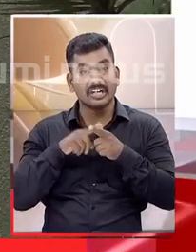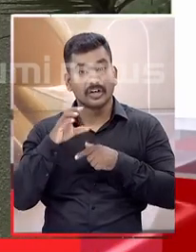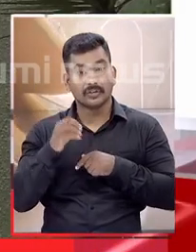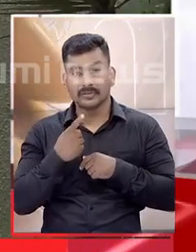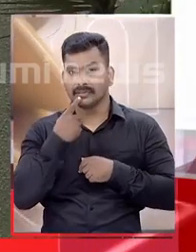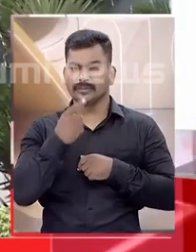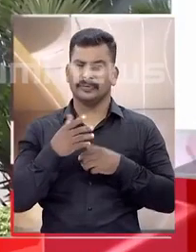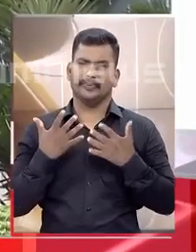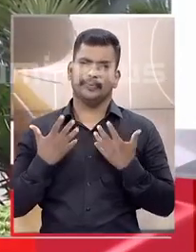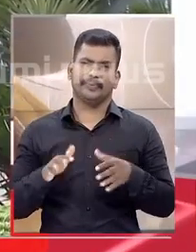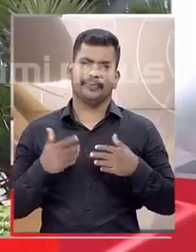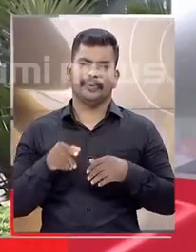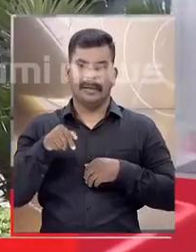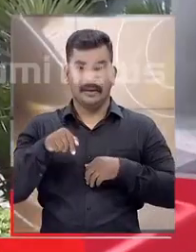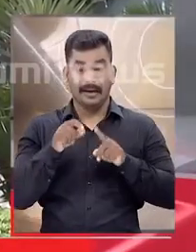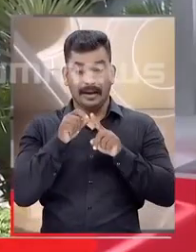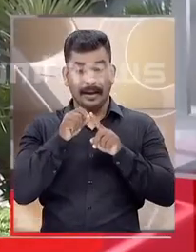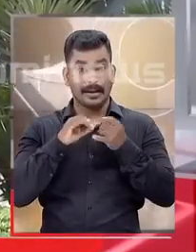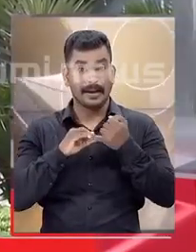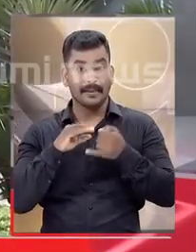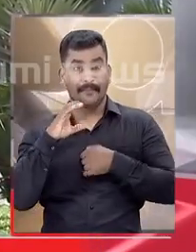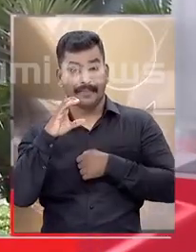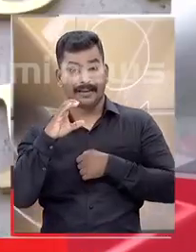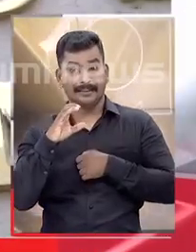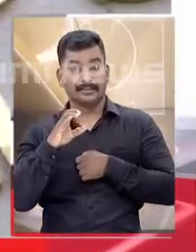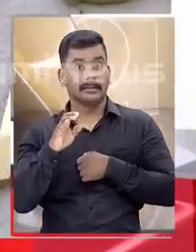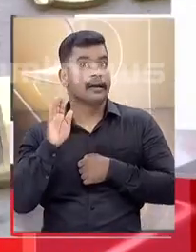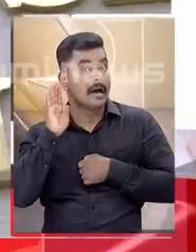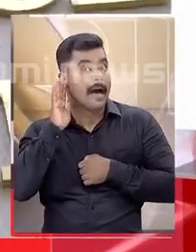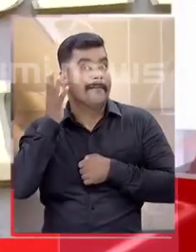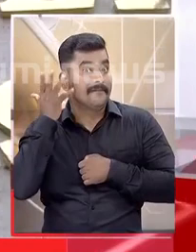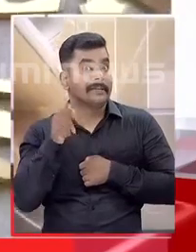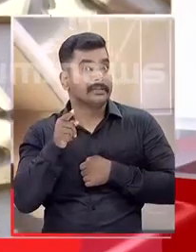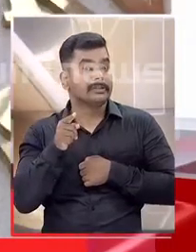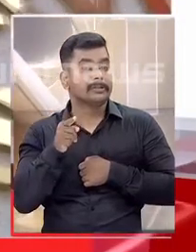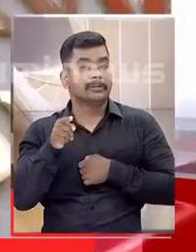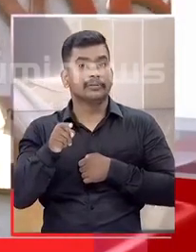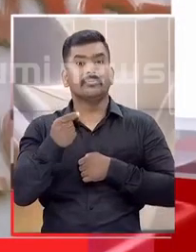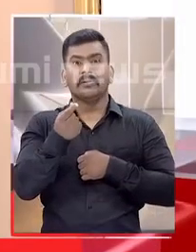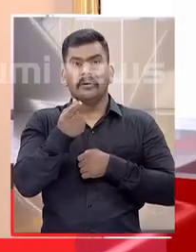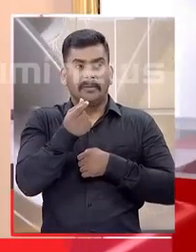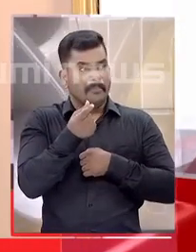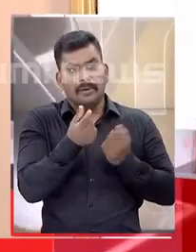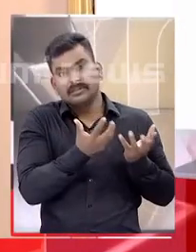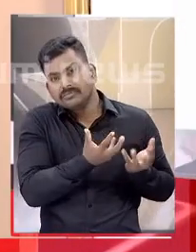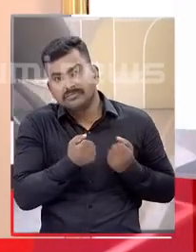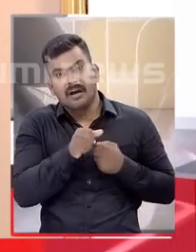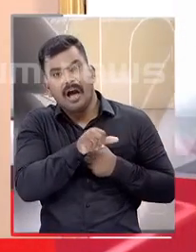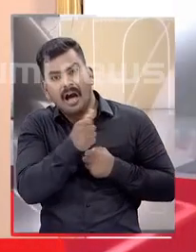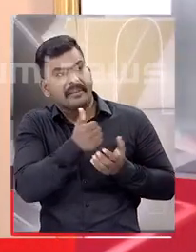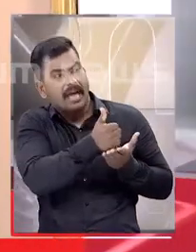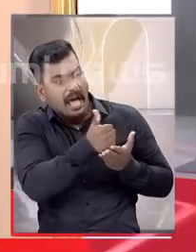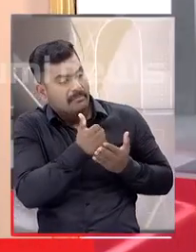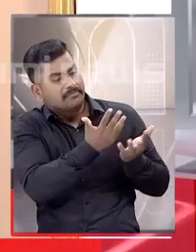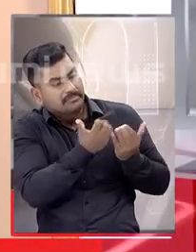എന്ന് പറയുന്നത് പോലെ ഇപ്പൊ പി എസ് സിയുടെ കാര്യത്തില് കേട്ടപ്പോ നമുക്കതാ തോന്നുന്നത്, നമ്മുടെ കടമെടുപ്പ് പരിധി തീർന്നു, ഇനി